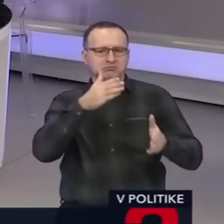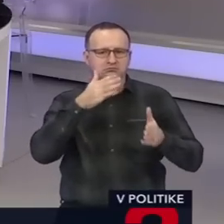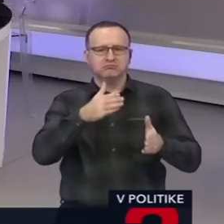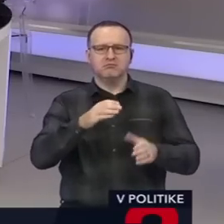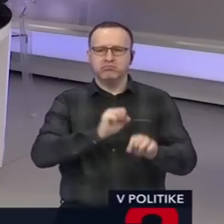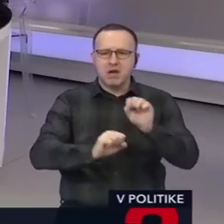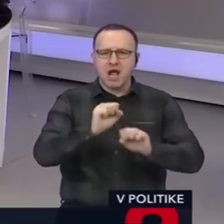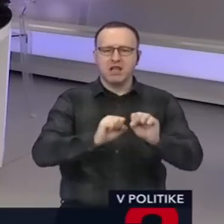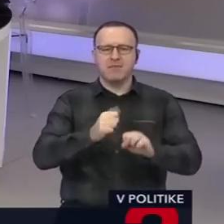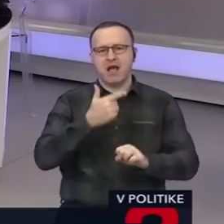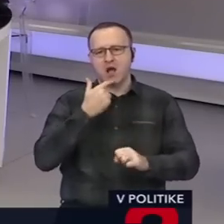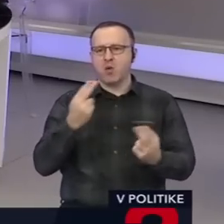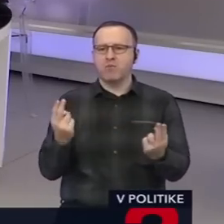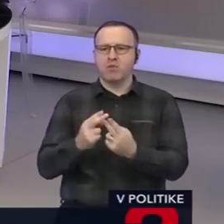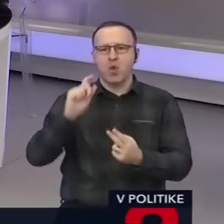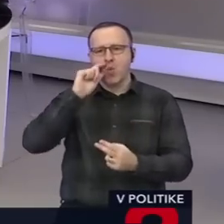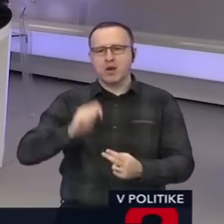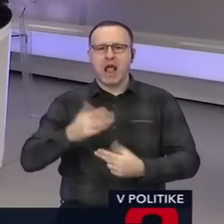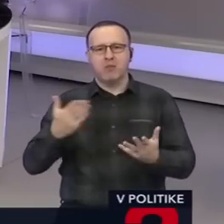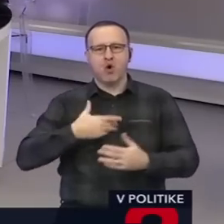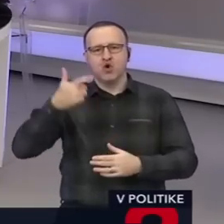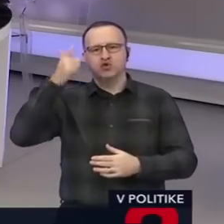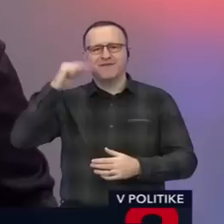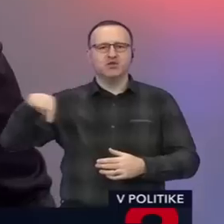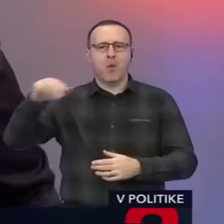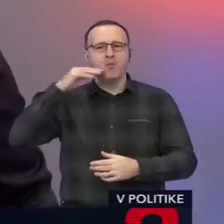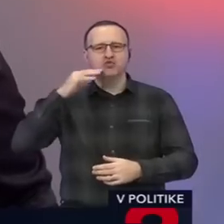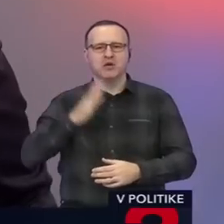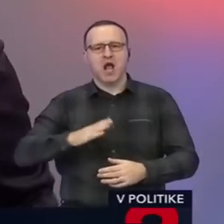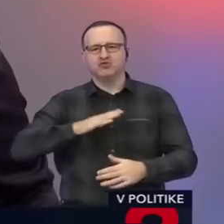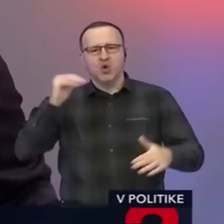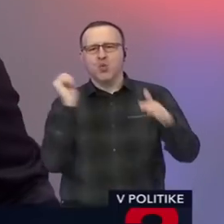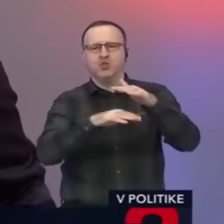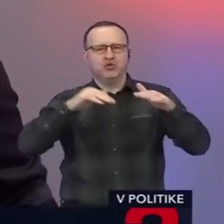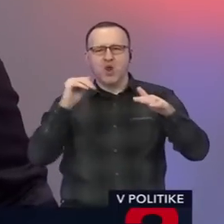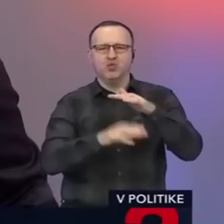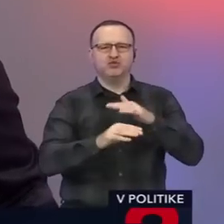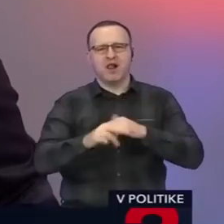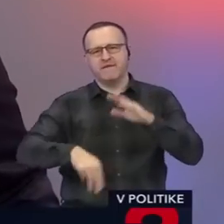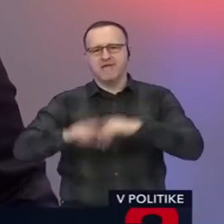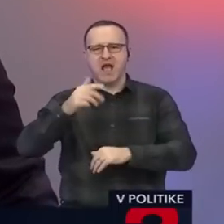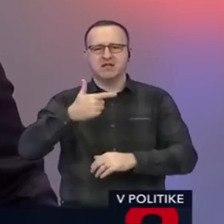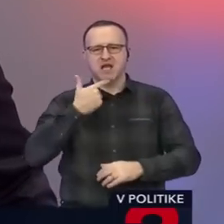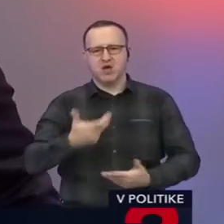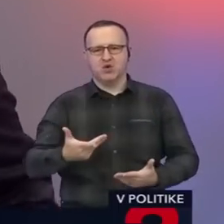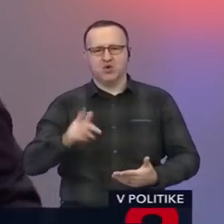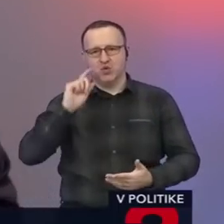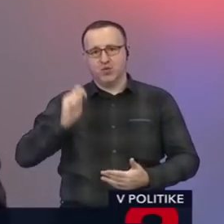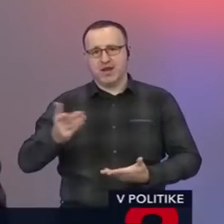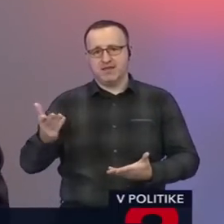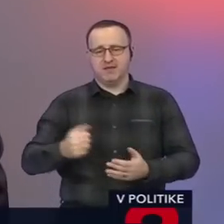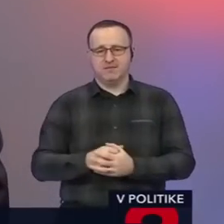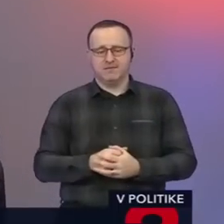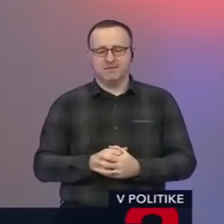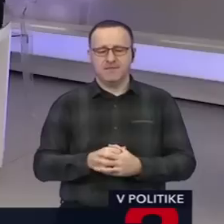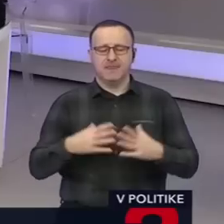ako to urobili Ukrajinci, alebo či by ten exodus slovenských mužov bol ďaleko väčší. Pán poslanec Valašek,